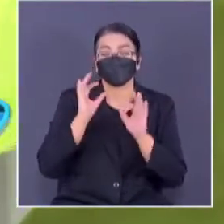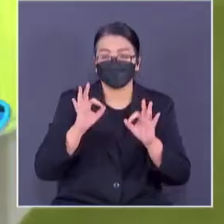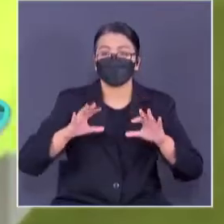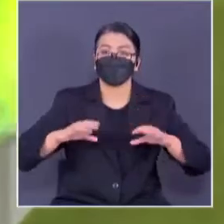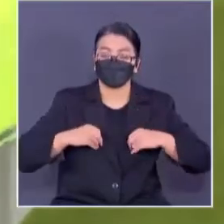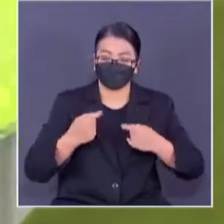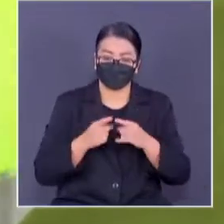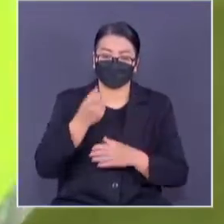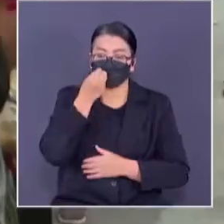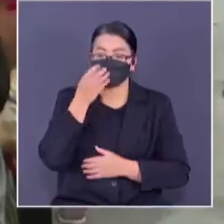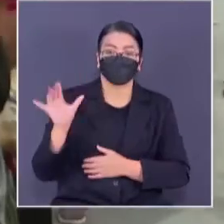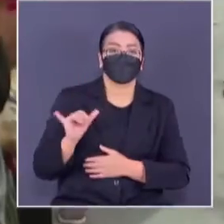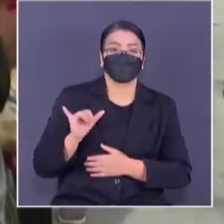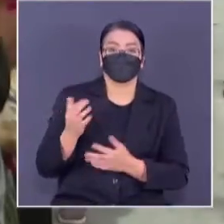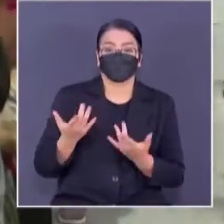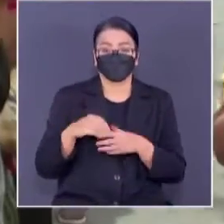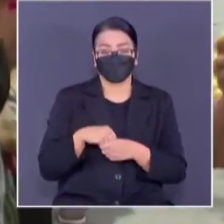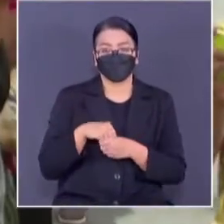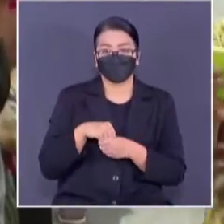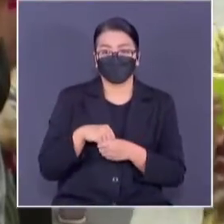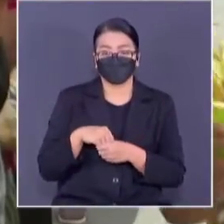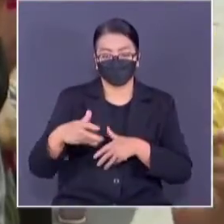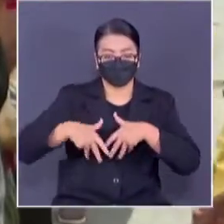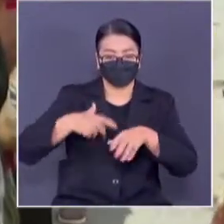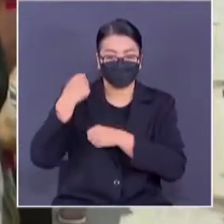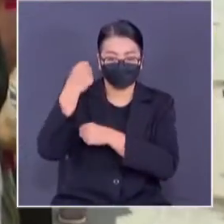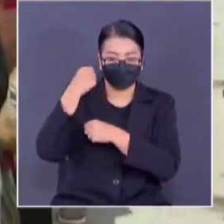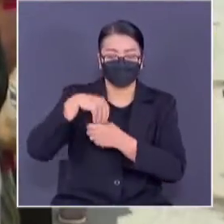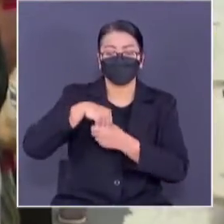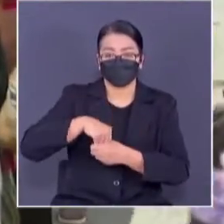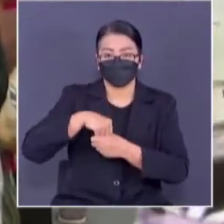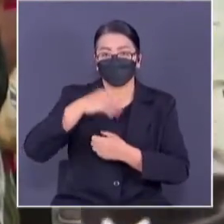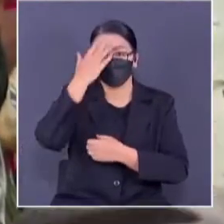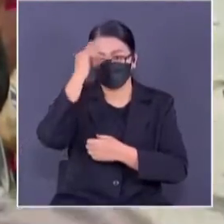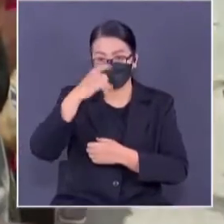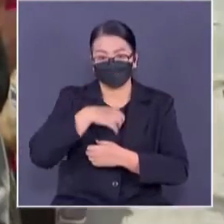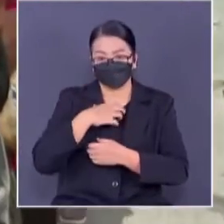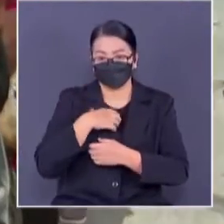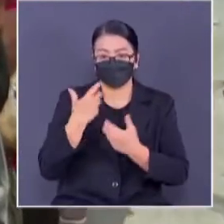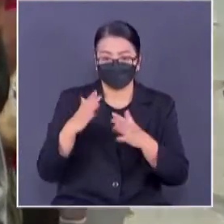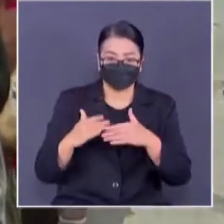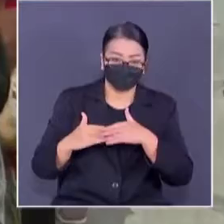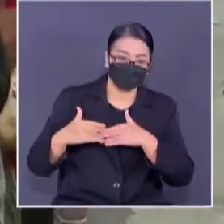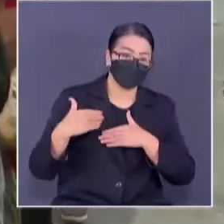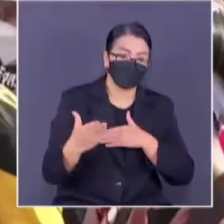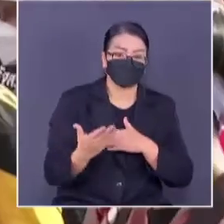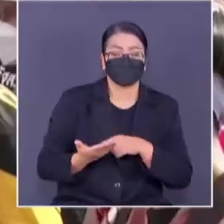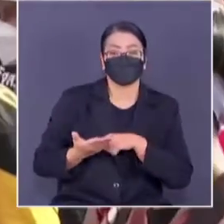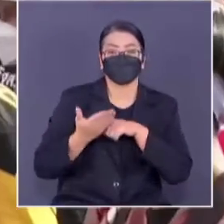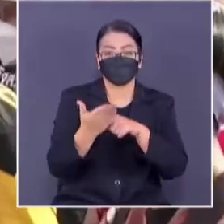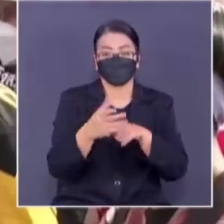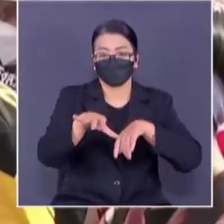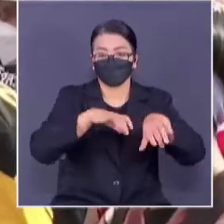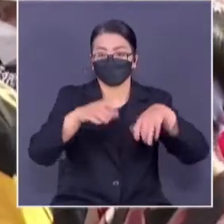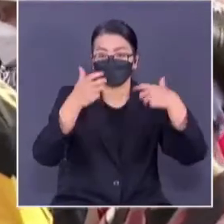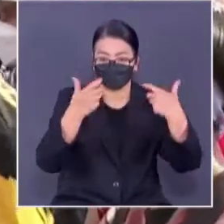ต่ว่ายังไม่กลับนะครับยังคงปักหลักชุมนุมอยู่เพราะว่าสิ่งที่ต้องการหลังจากนี้ต่อไปอข้อเรียกร้องดำเนินการไ